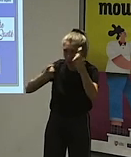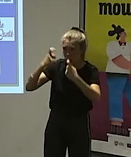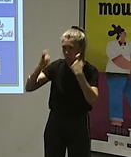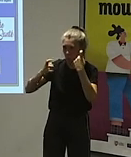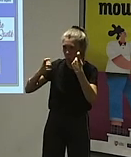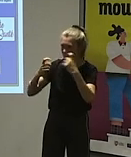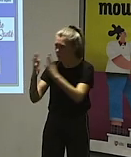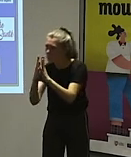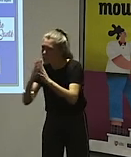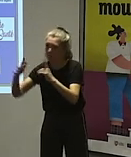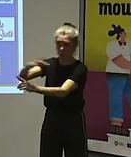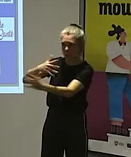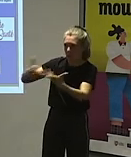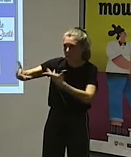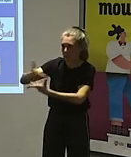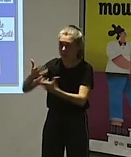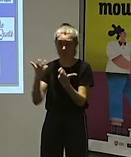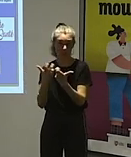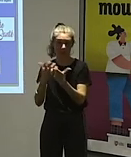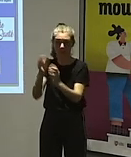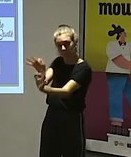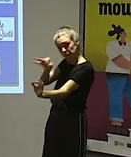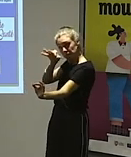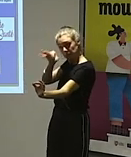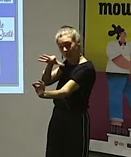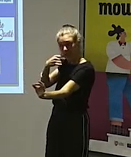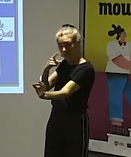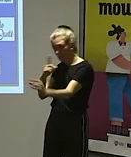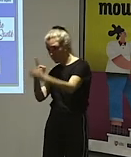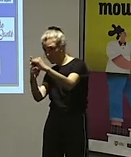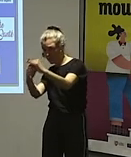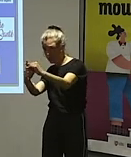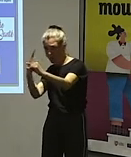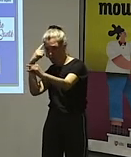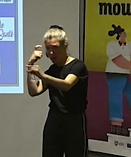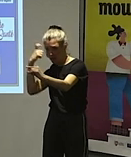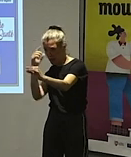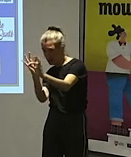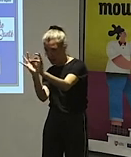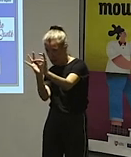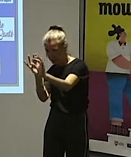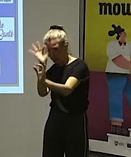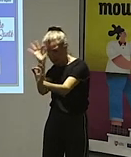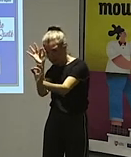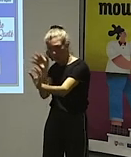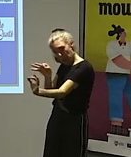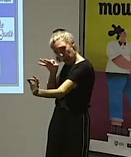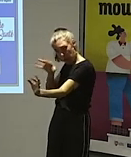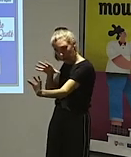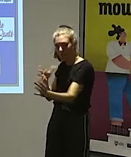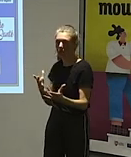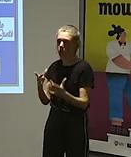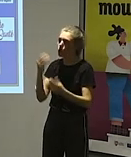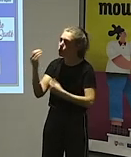sport, tirer la bonne flèche dans la cible, pour pouvoir aussi s'envoyer la balle dans un rugby adapté ou que